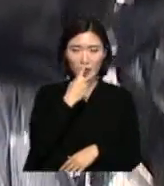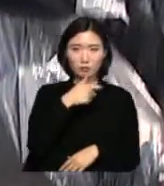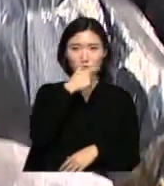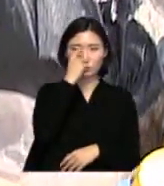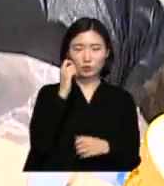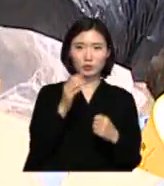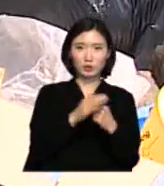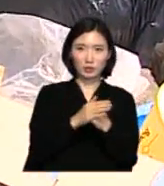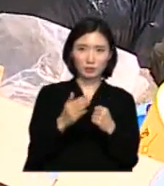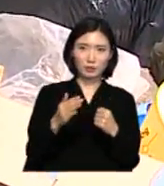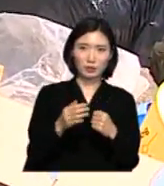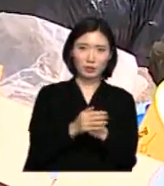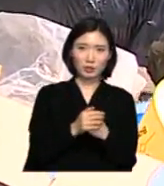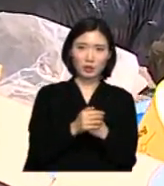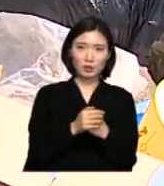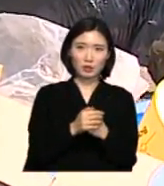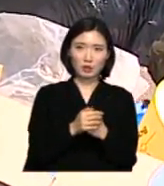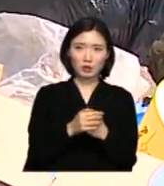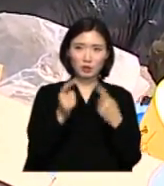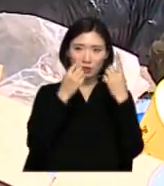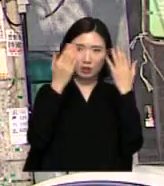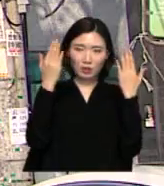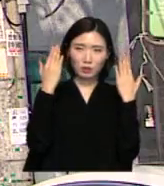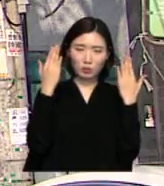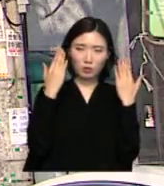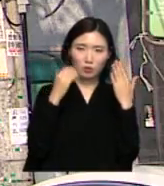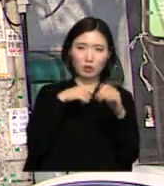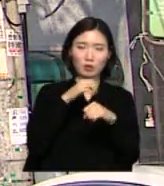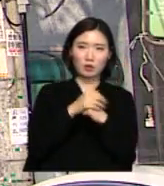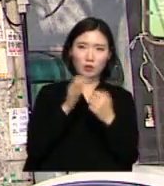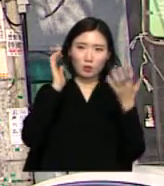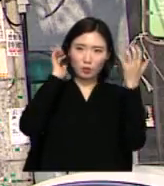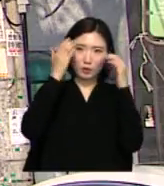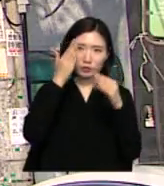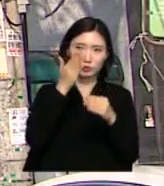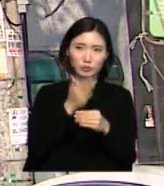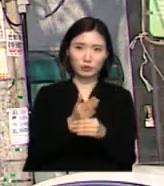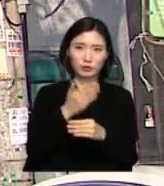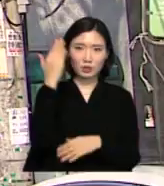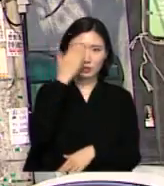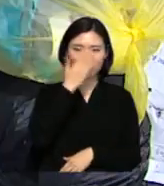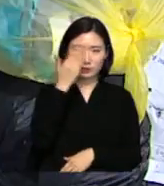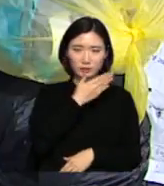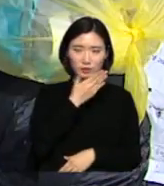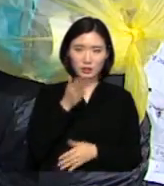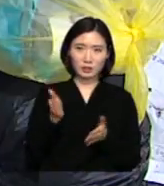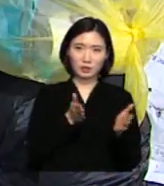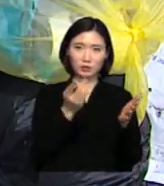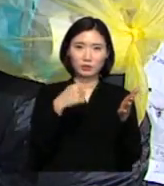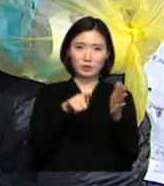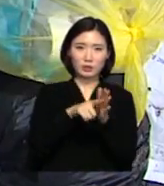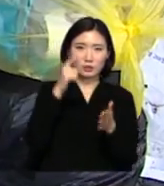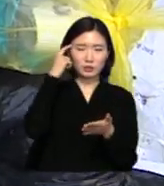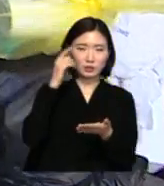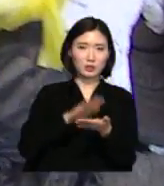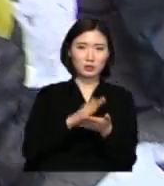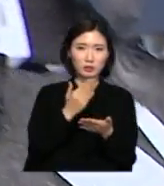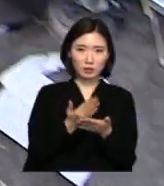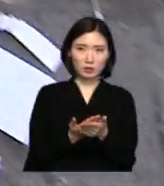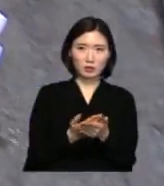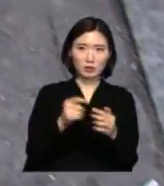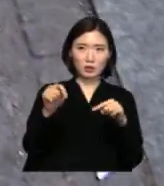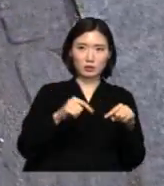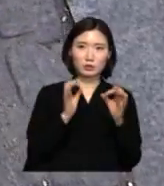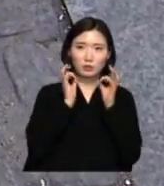탓에 천태만상이 되고 있는 대학가 무단 투기. 깨끗한 내 집 앞 골목을 위해서 인식 개선과 지자체의